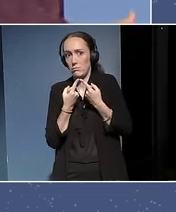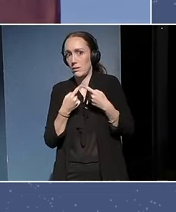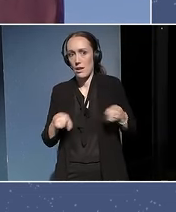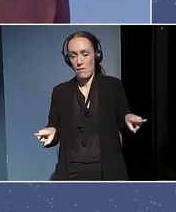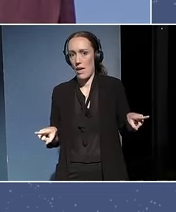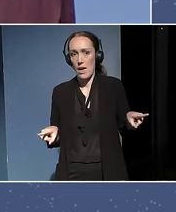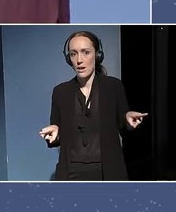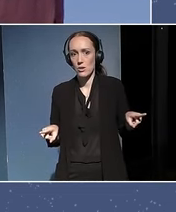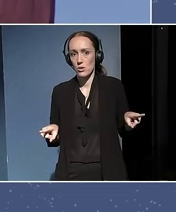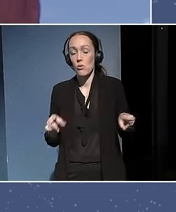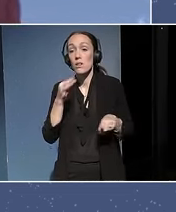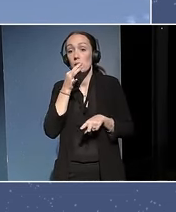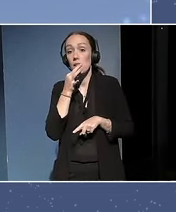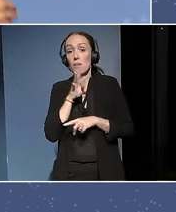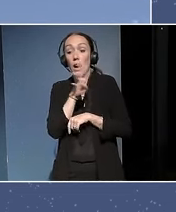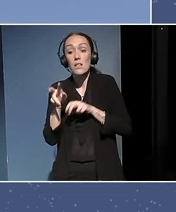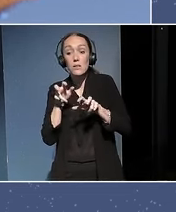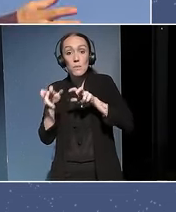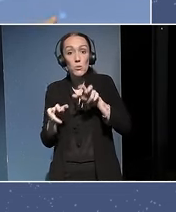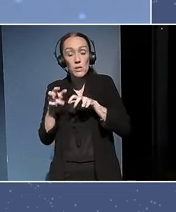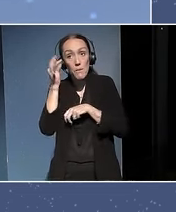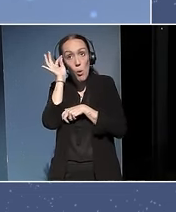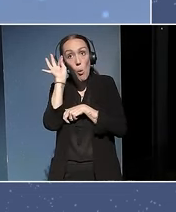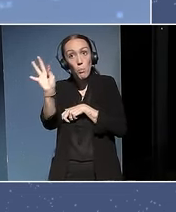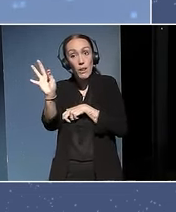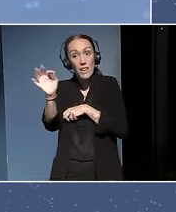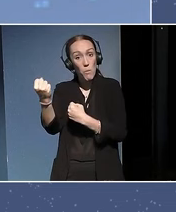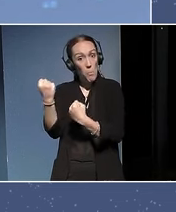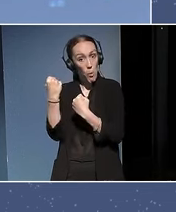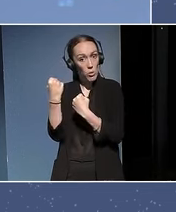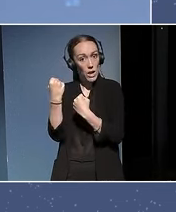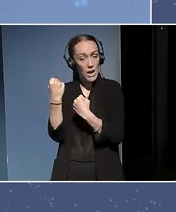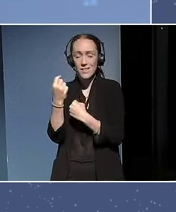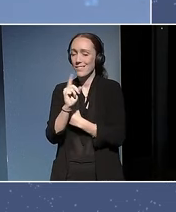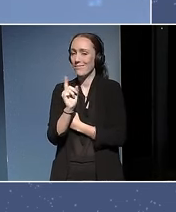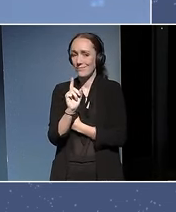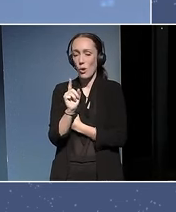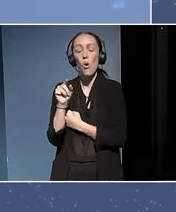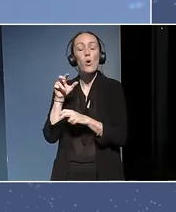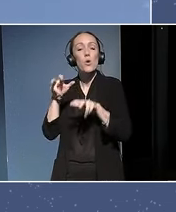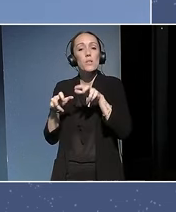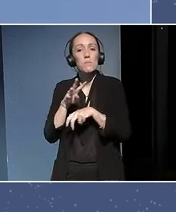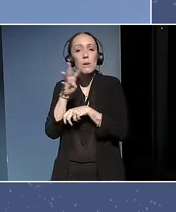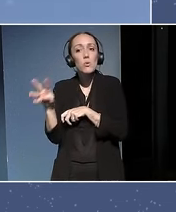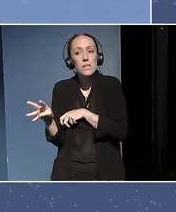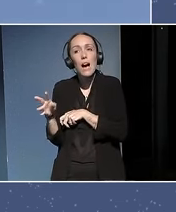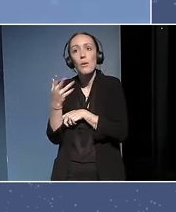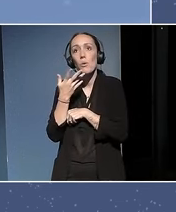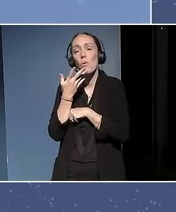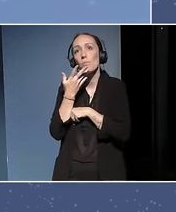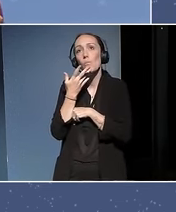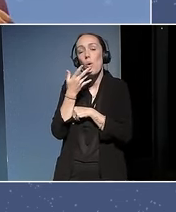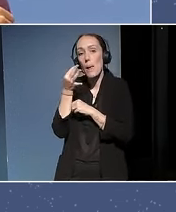sulla potenza ma per lavorare di precisione nella cattura di prede Quindi